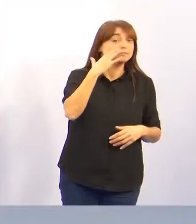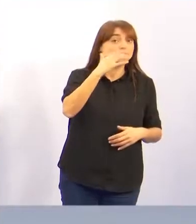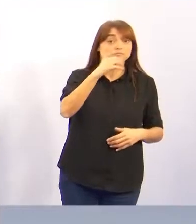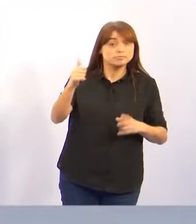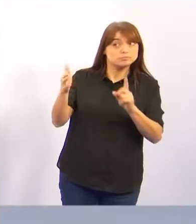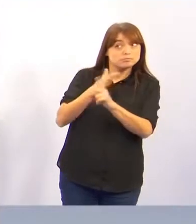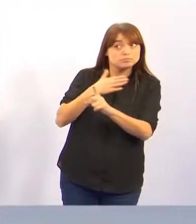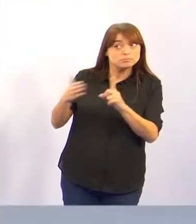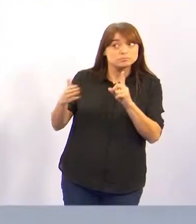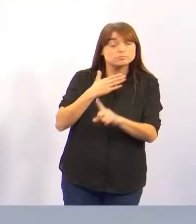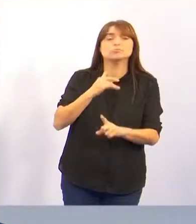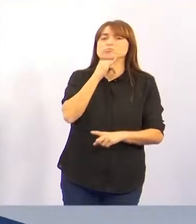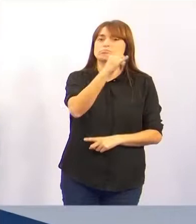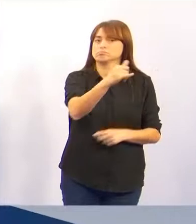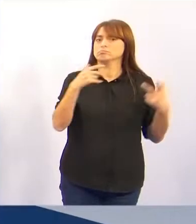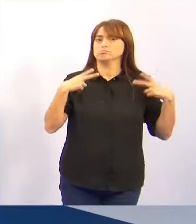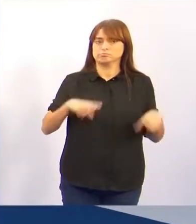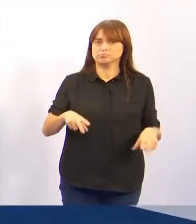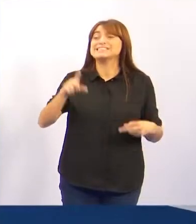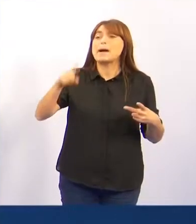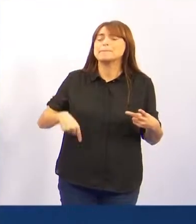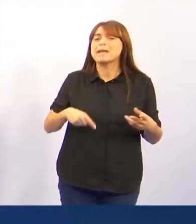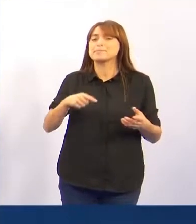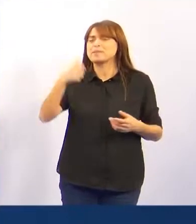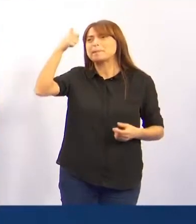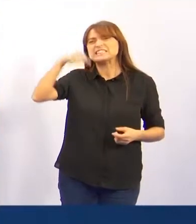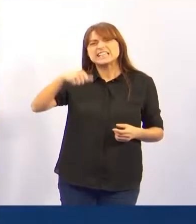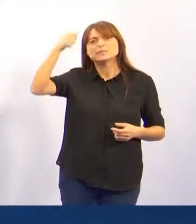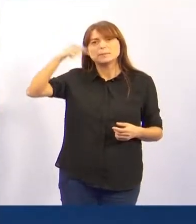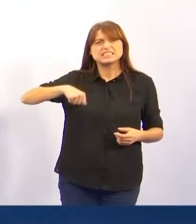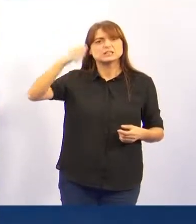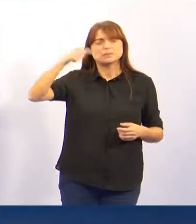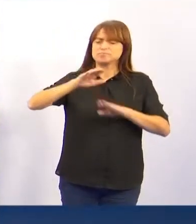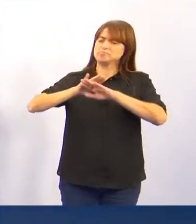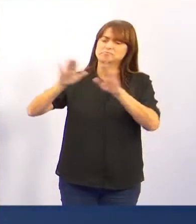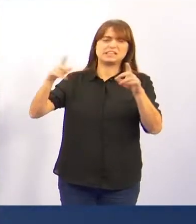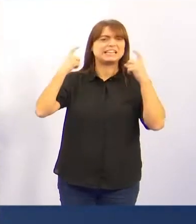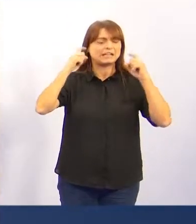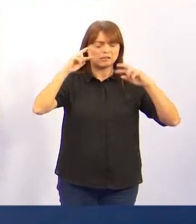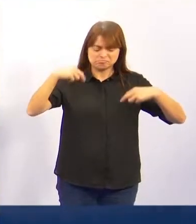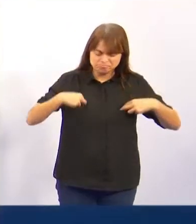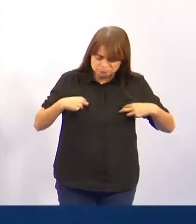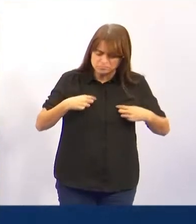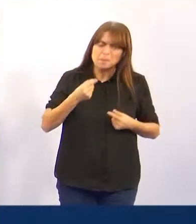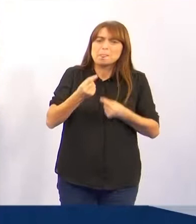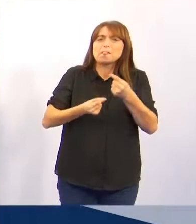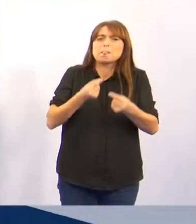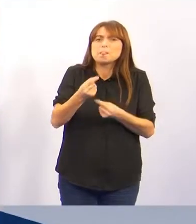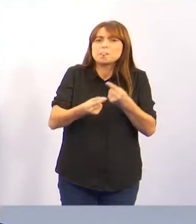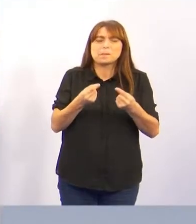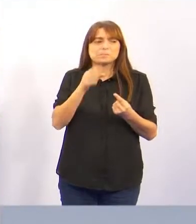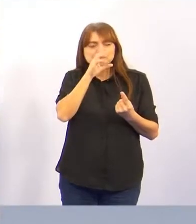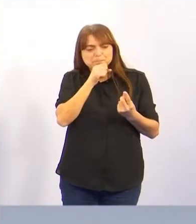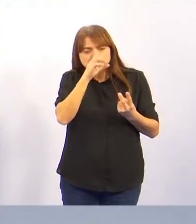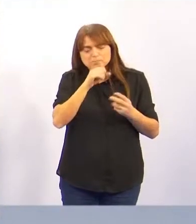eliminar estos, a vegades, que són micromissatges que evidentment tenen un impacte negatiu en les dones, perquè el que volem és que